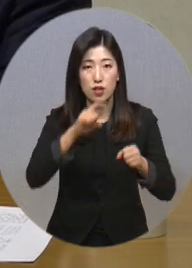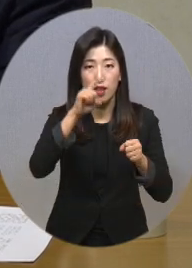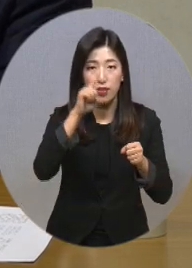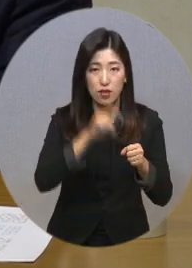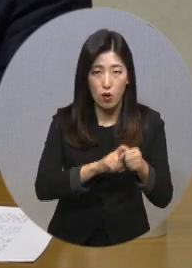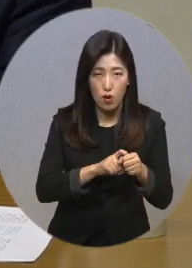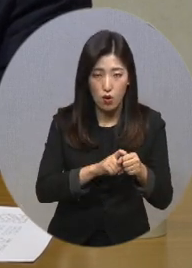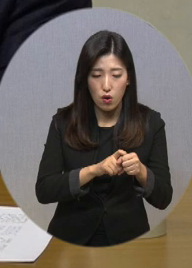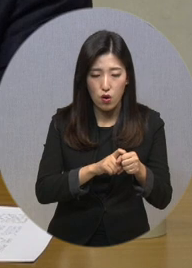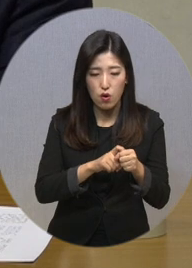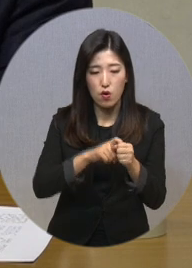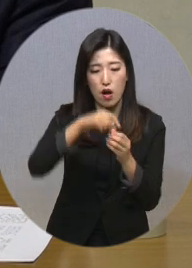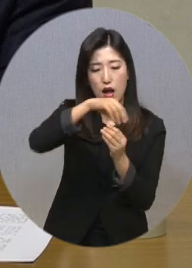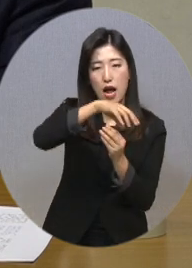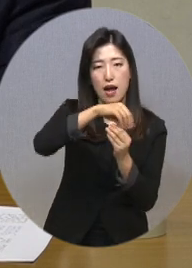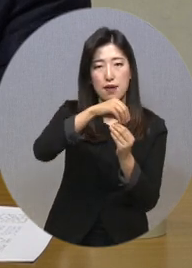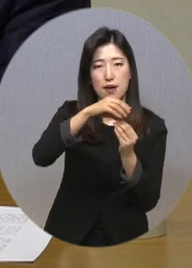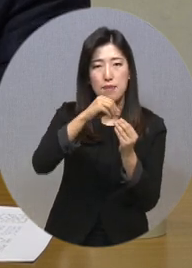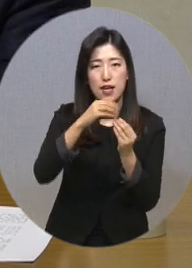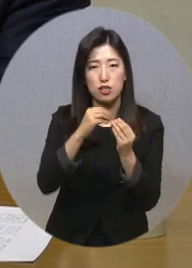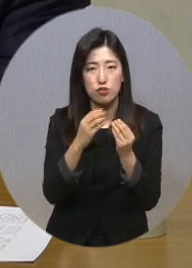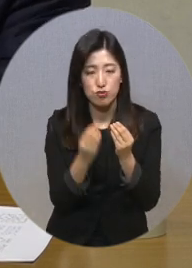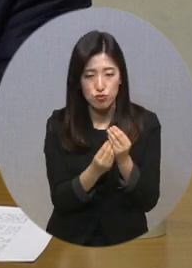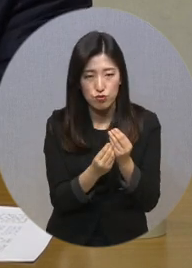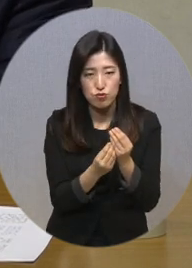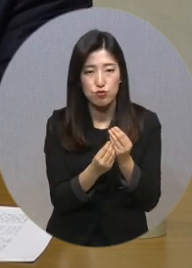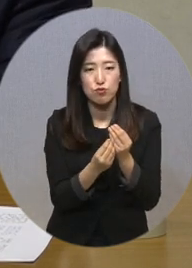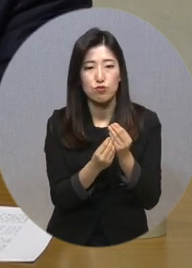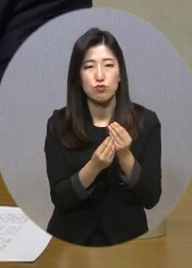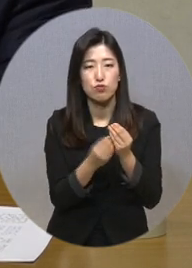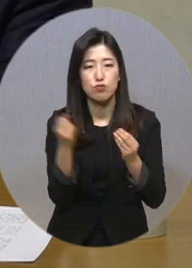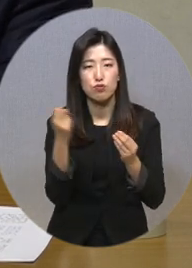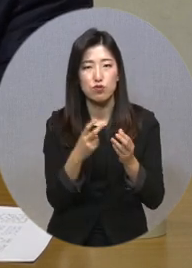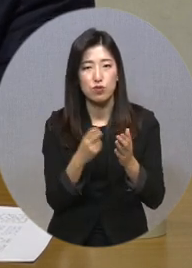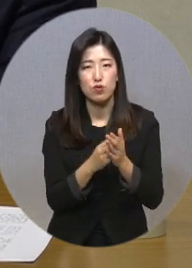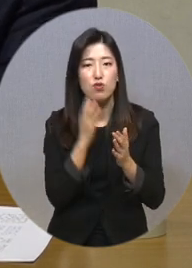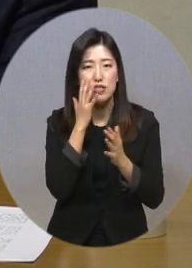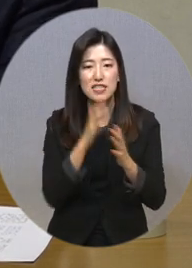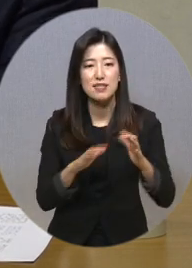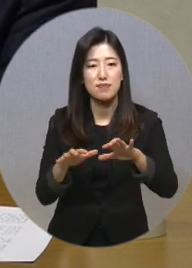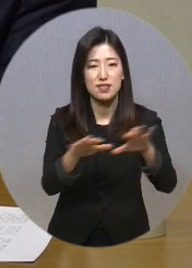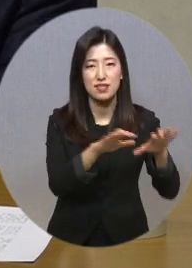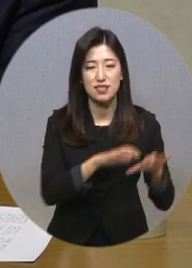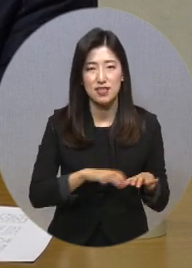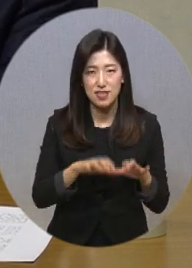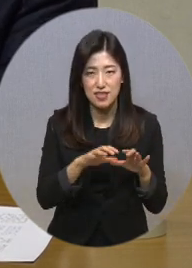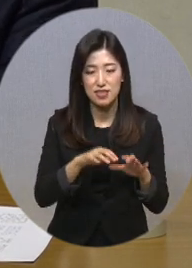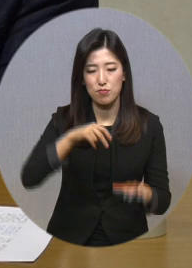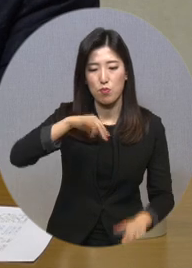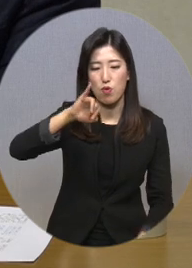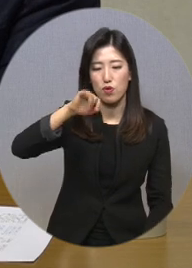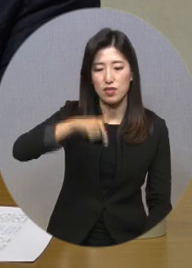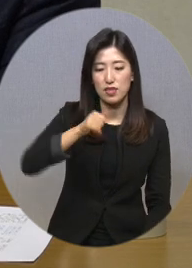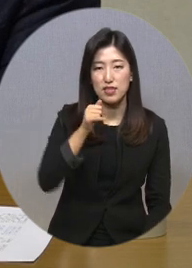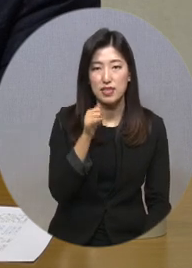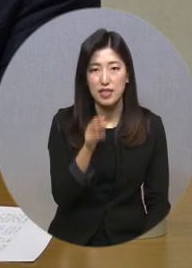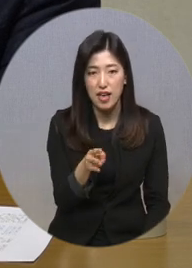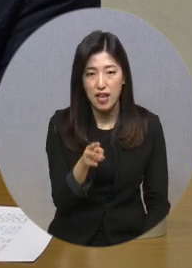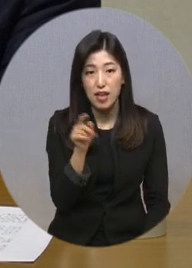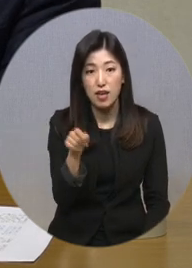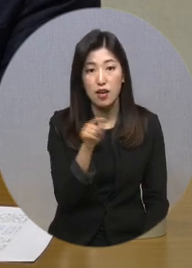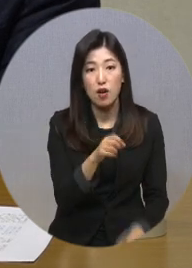떡이라든가 만두라든가 장단극이, 김치 식혜, 수정과 이러한